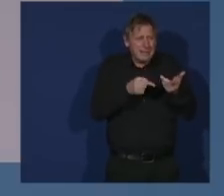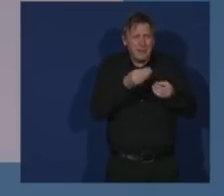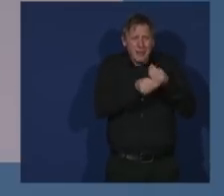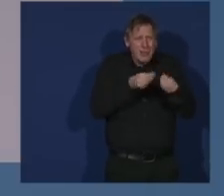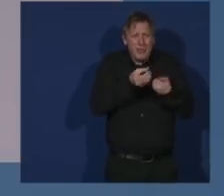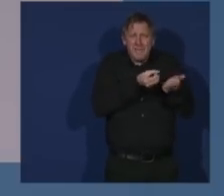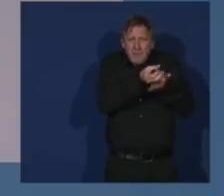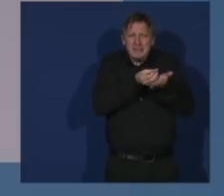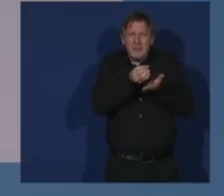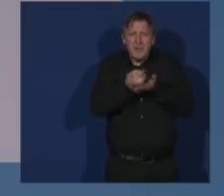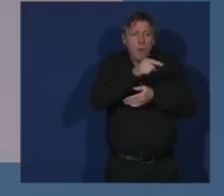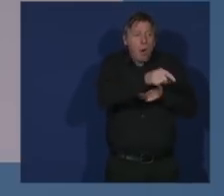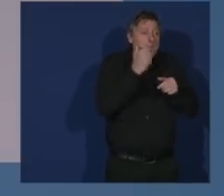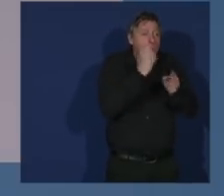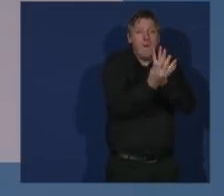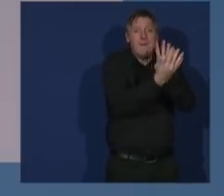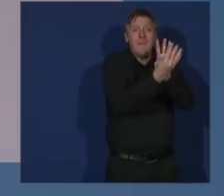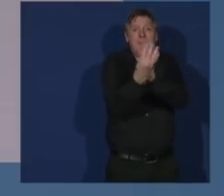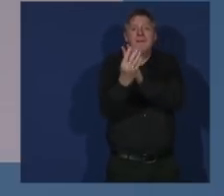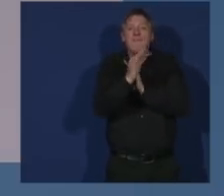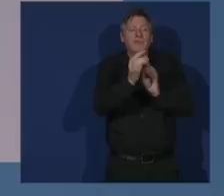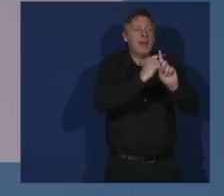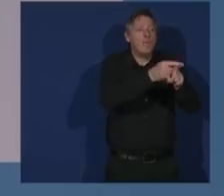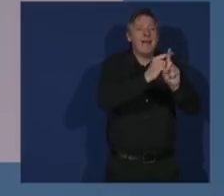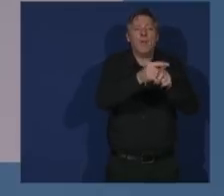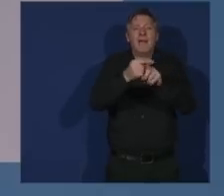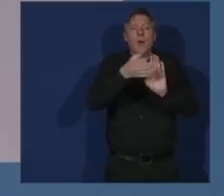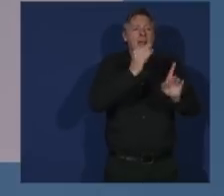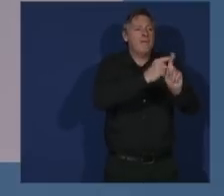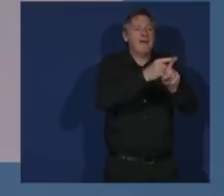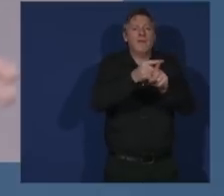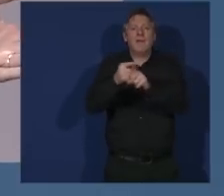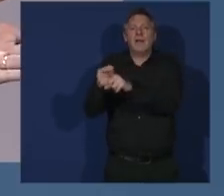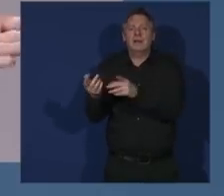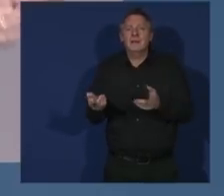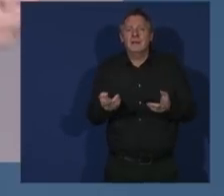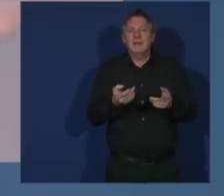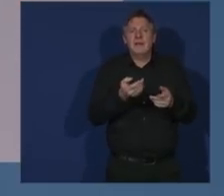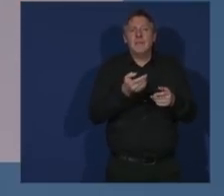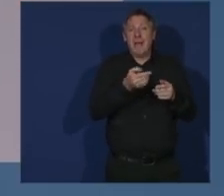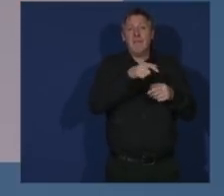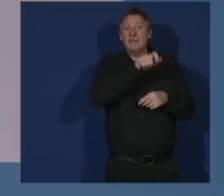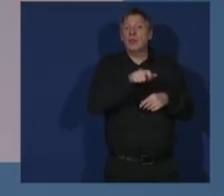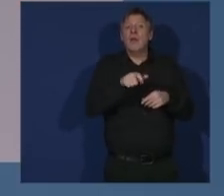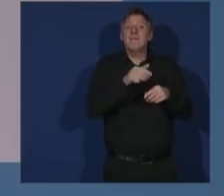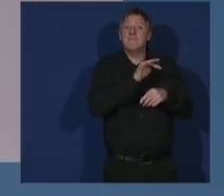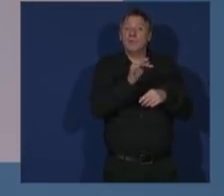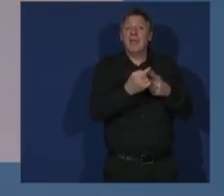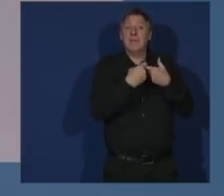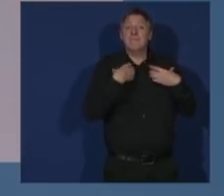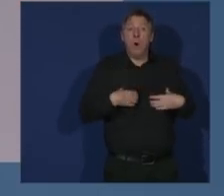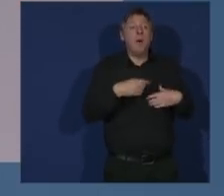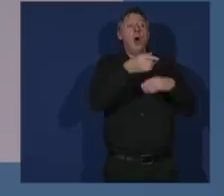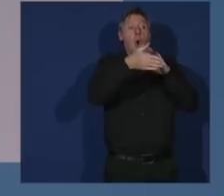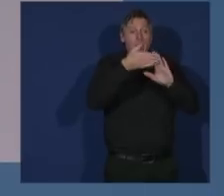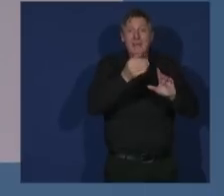meilleure manière de convaincre les Français que de le faire grâce à d'autres Français. Voilà notre recette magique. Nous en connaissons tous